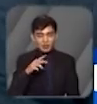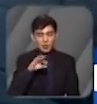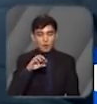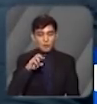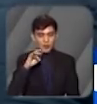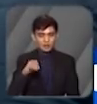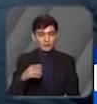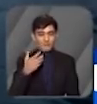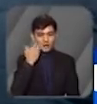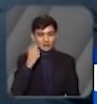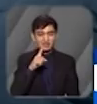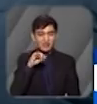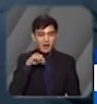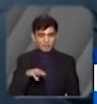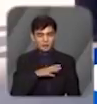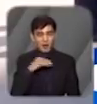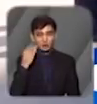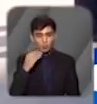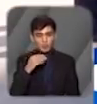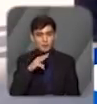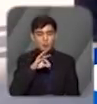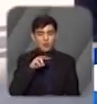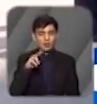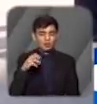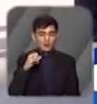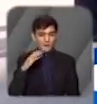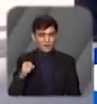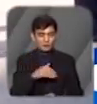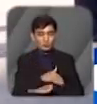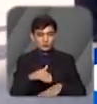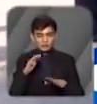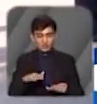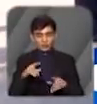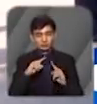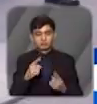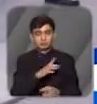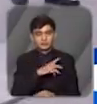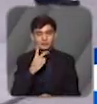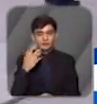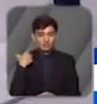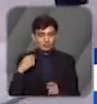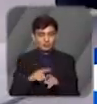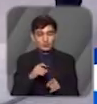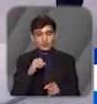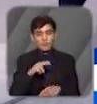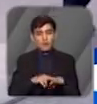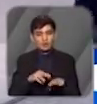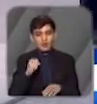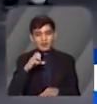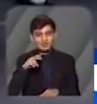қаржы пирамидаларын негізін қалаушылар Ақтөбе мен Молдаваның Кишинев қаласында ұсталған. Полицейлер Жамбулат Есіркеев пен Аслан